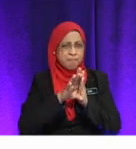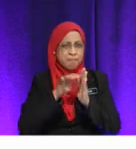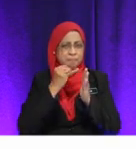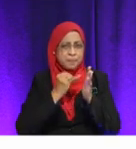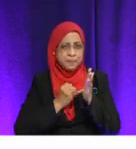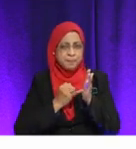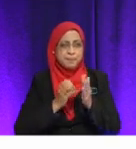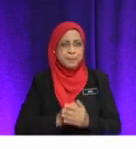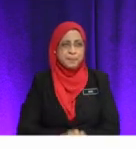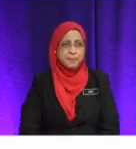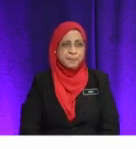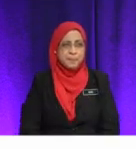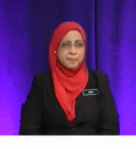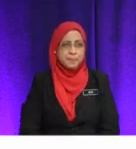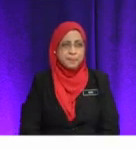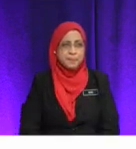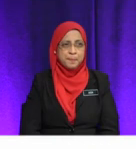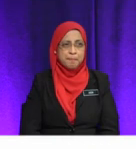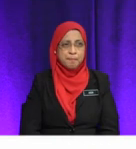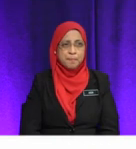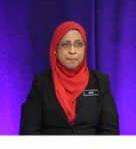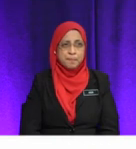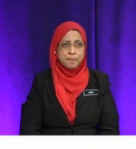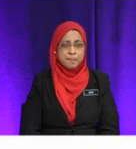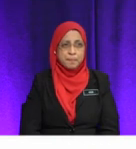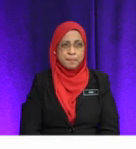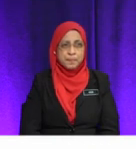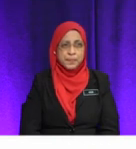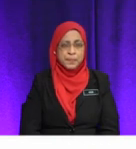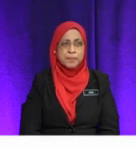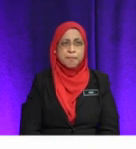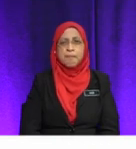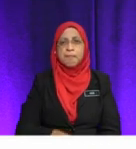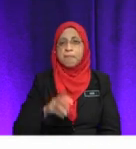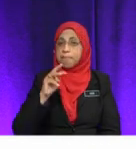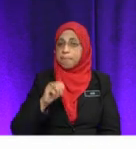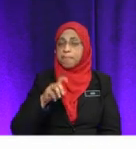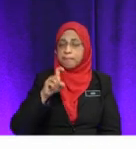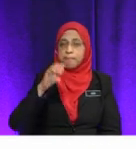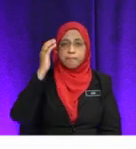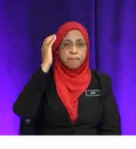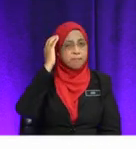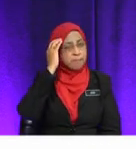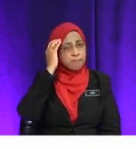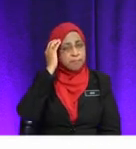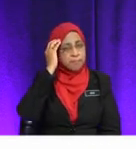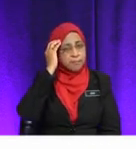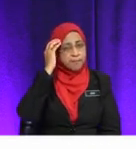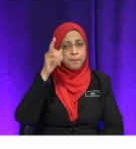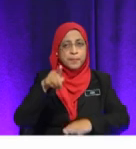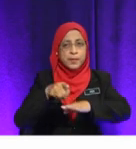garisan ke bawah oke bagaimana ini pasti panjang